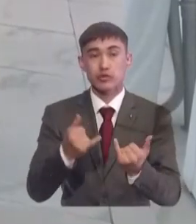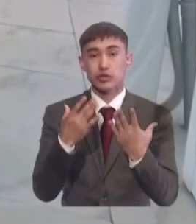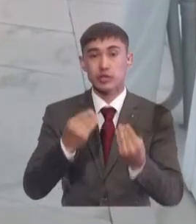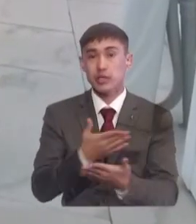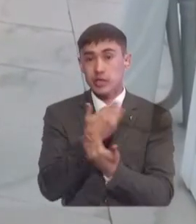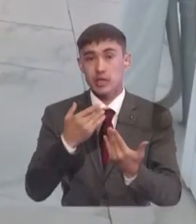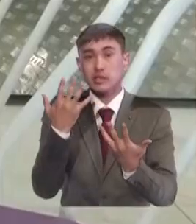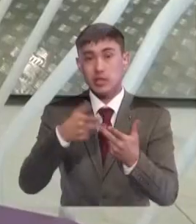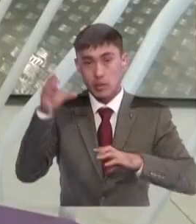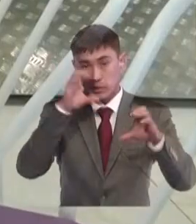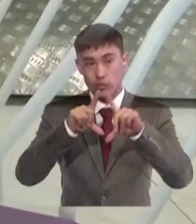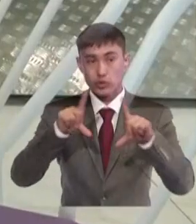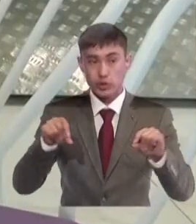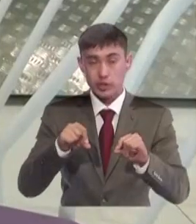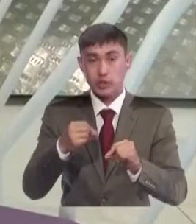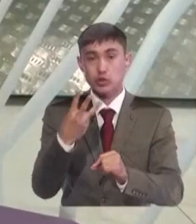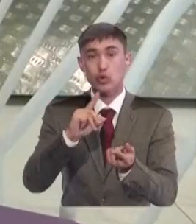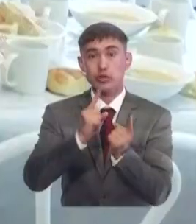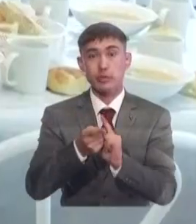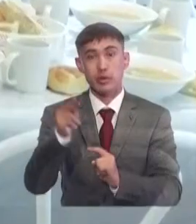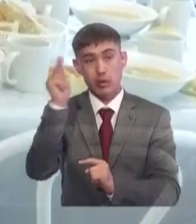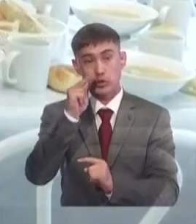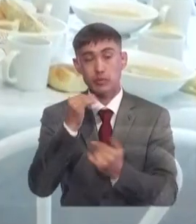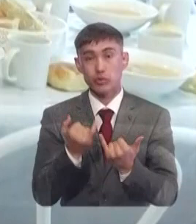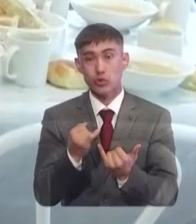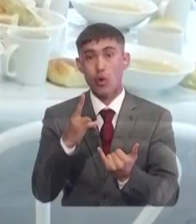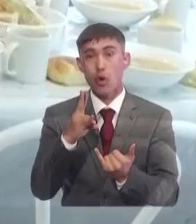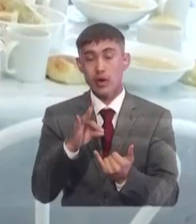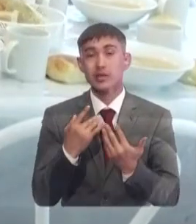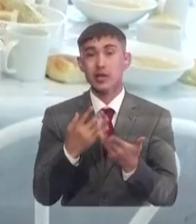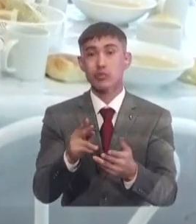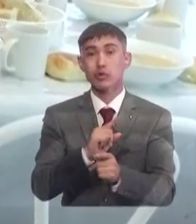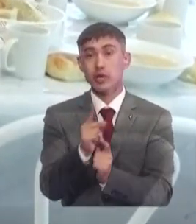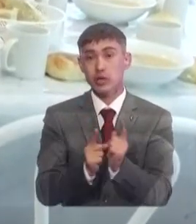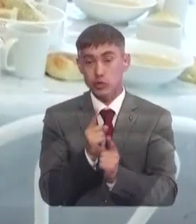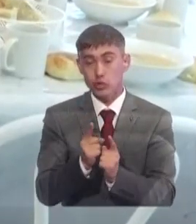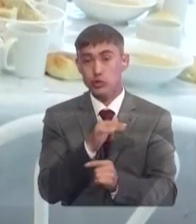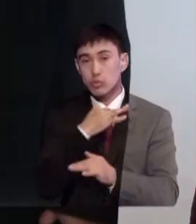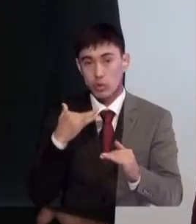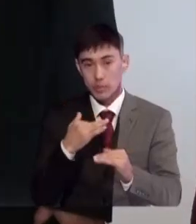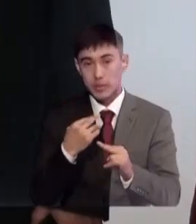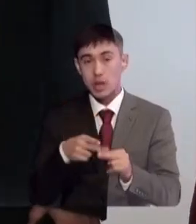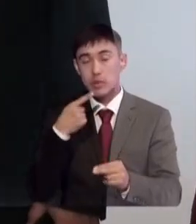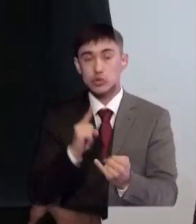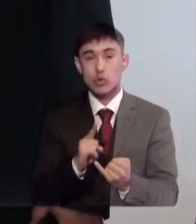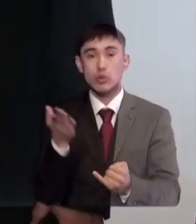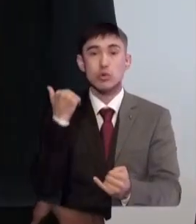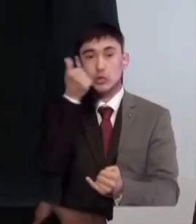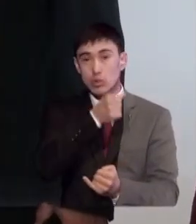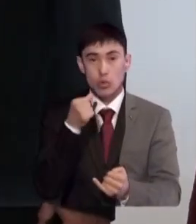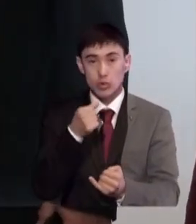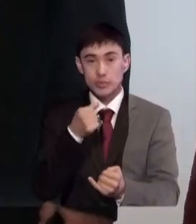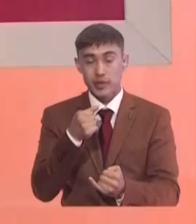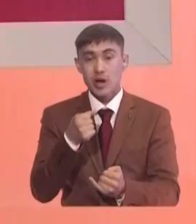нет среднеобразовательных учреждений с трехсменным обучением. Однако объектов, требующих реконструкции, немало. Стоит отметить, что за прошлый год в